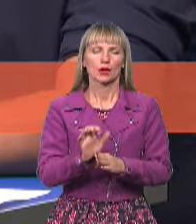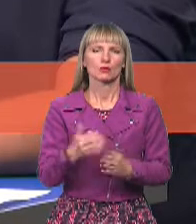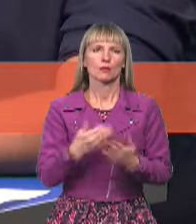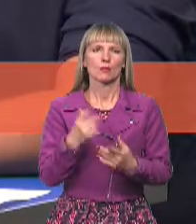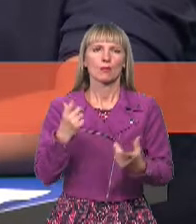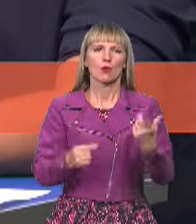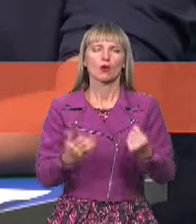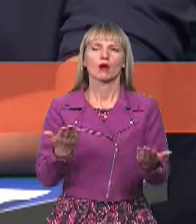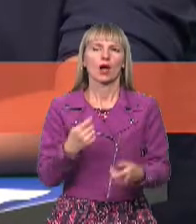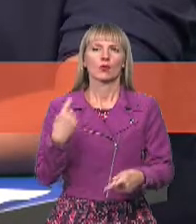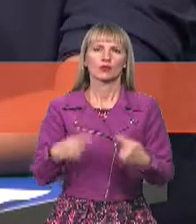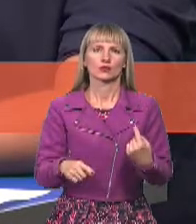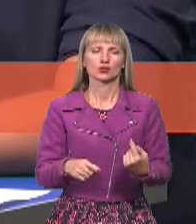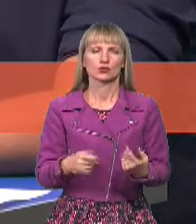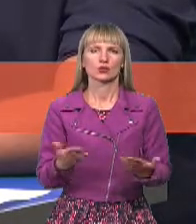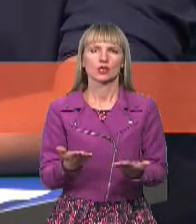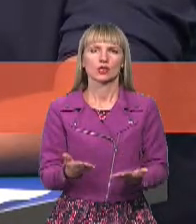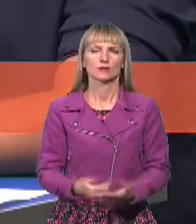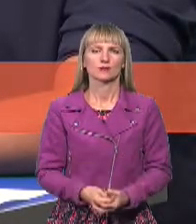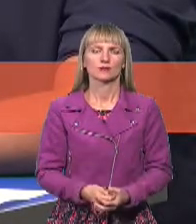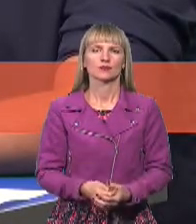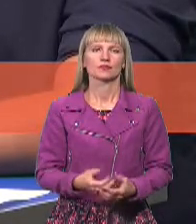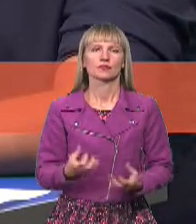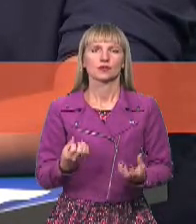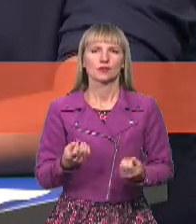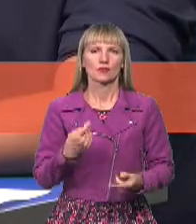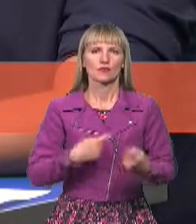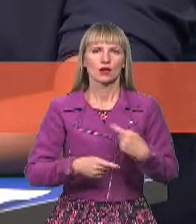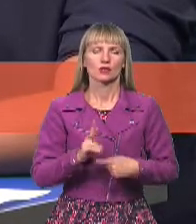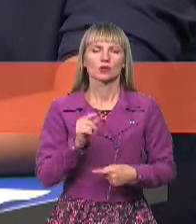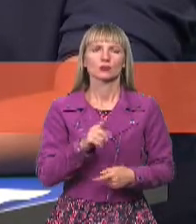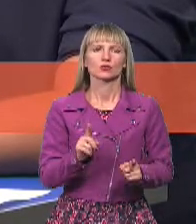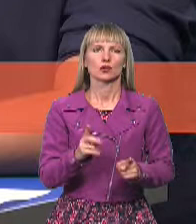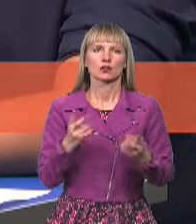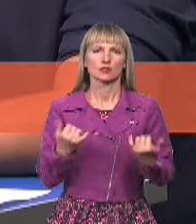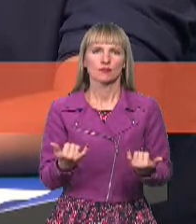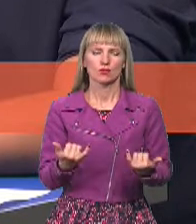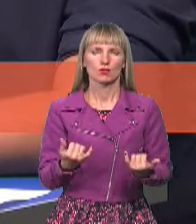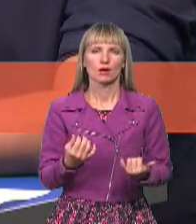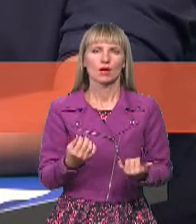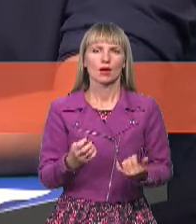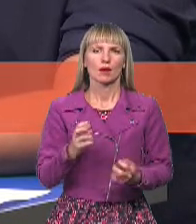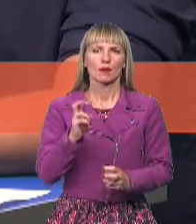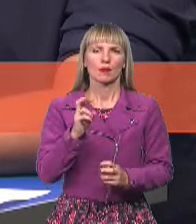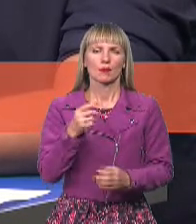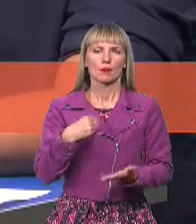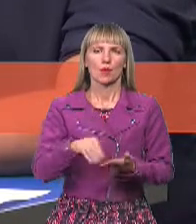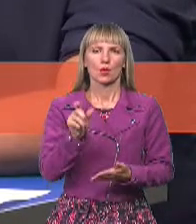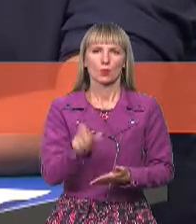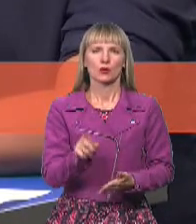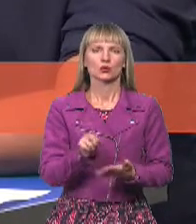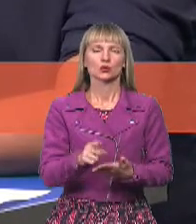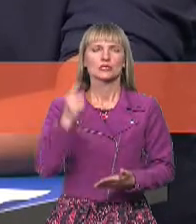молочної продукції або м'ясної? Як це відрізнити? Опять-таки, вернусь к тому, що на сьогоднішній момент потребитель должен знати, що